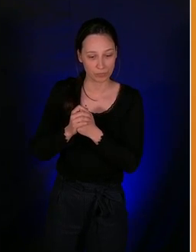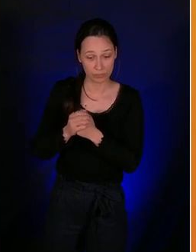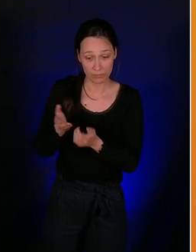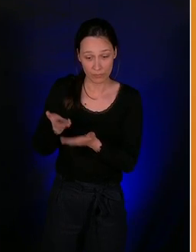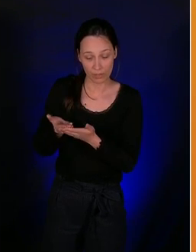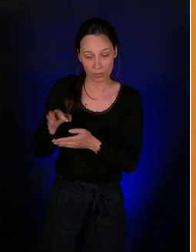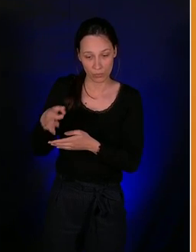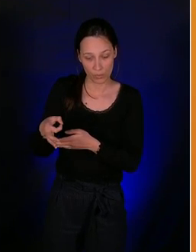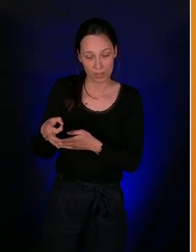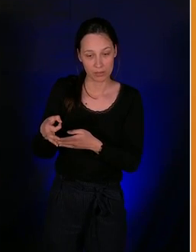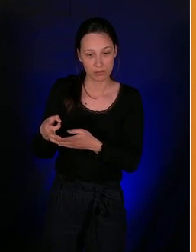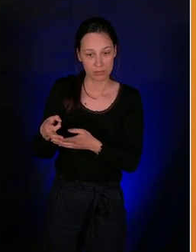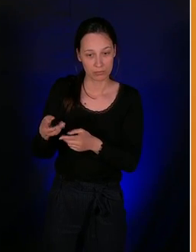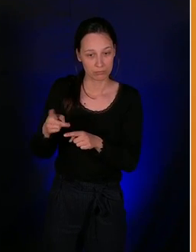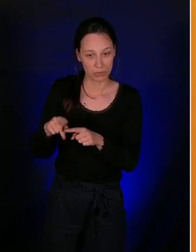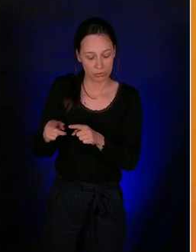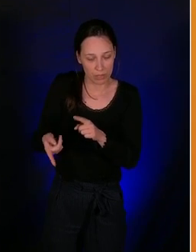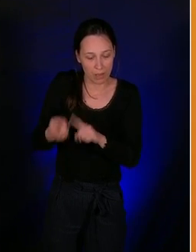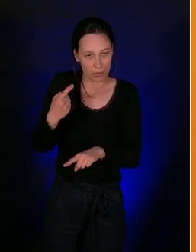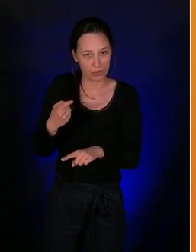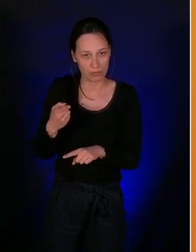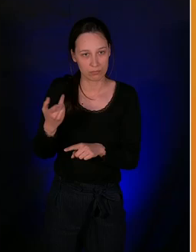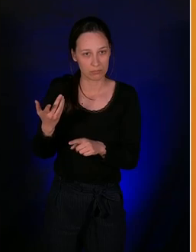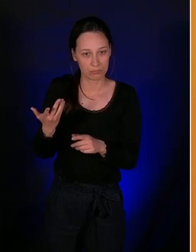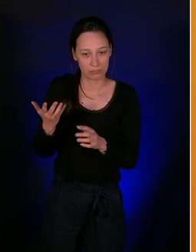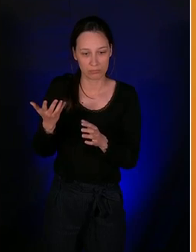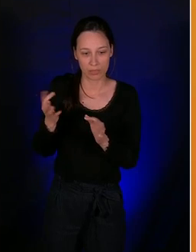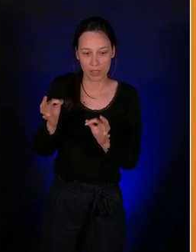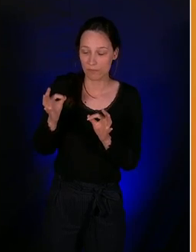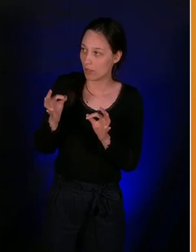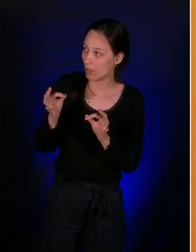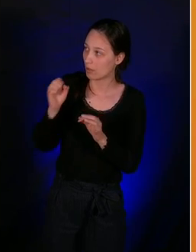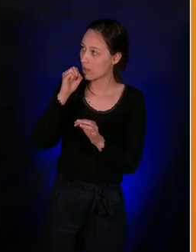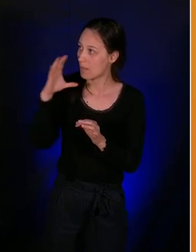important dans la bataille contre le capital.